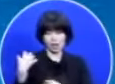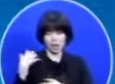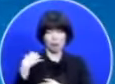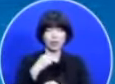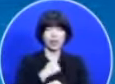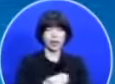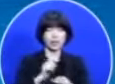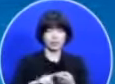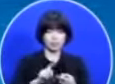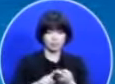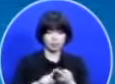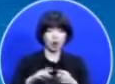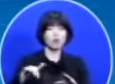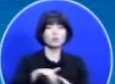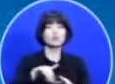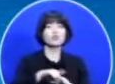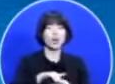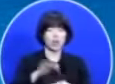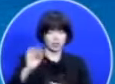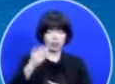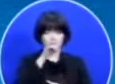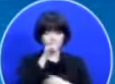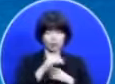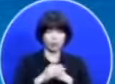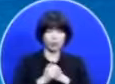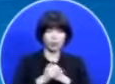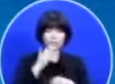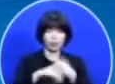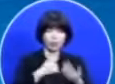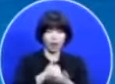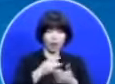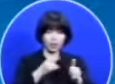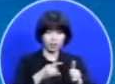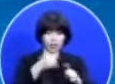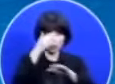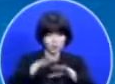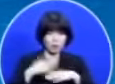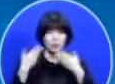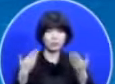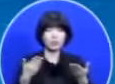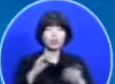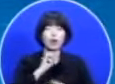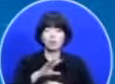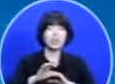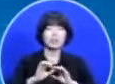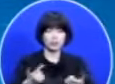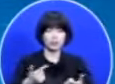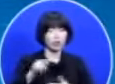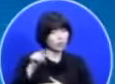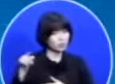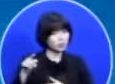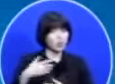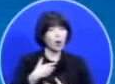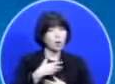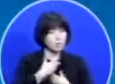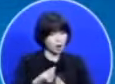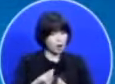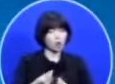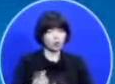아주 문화가 되어 있더라구요 하나님께 예배드리는 것만 그런 게 아니고 그들은 편리하고